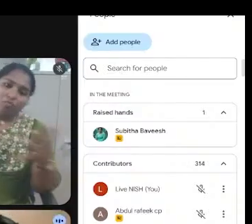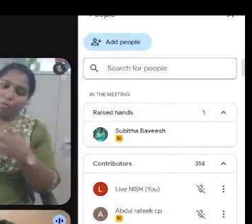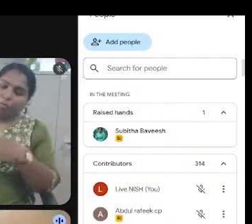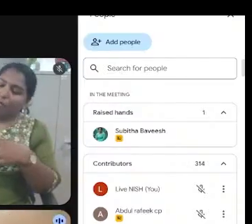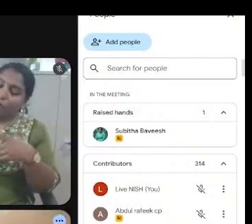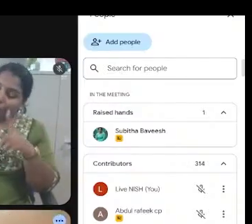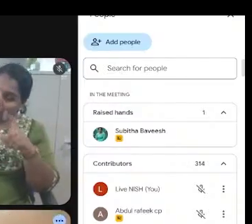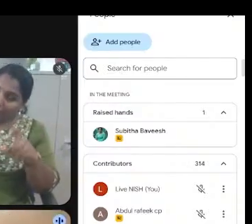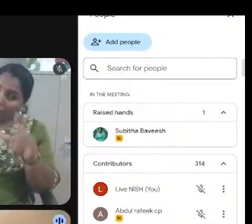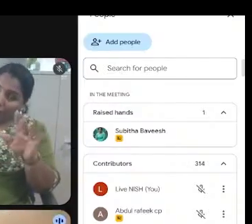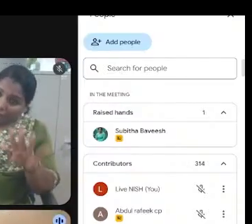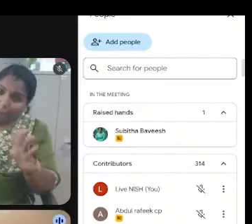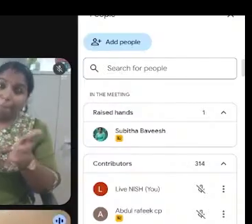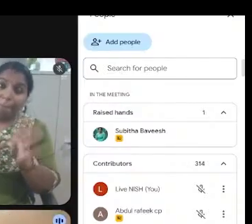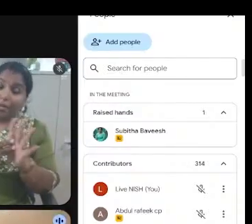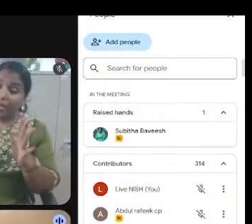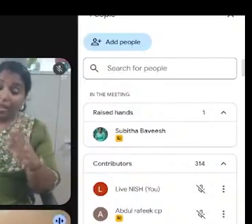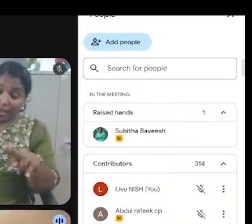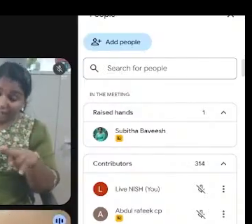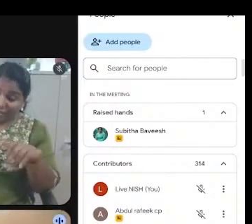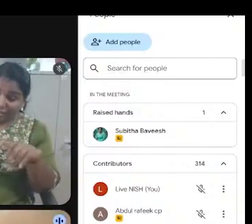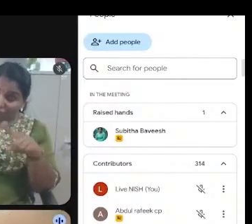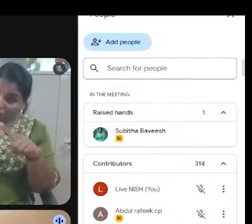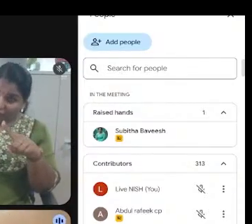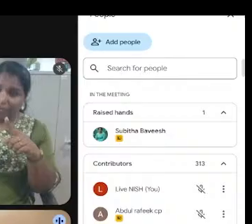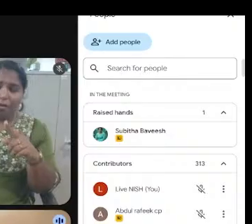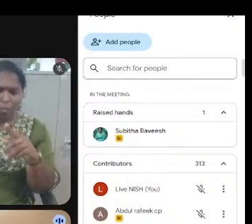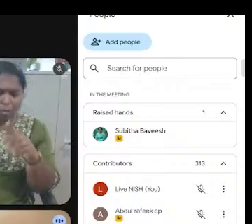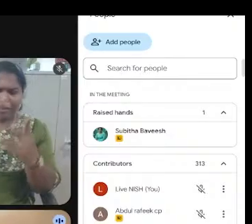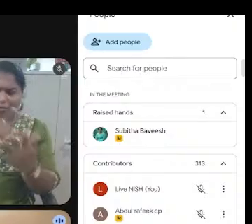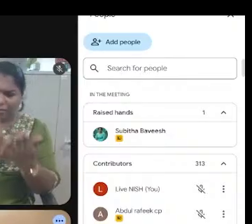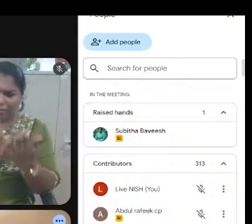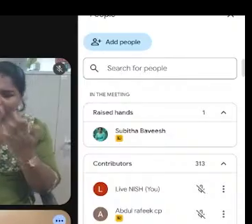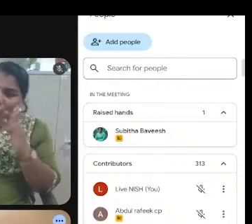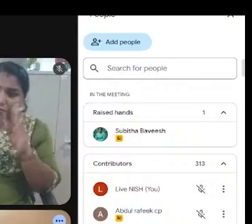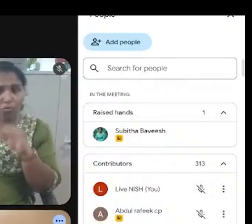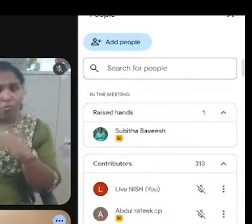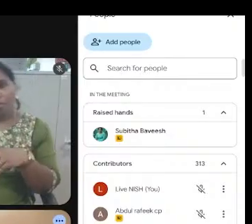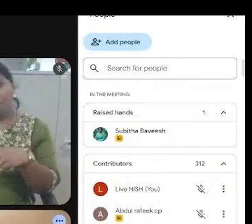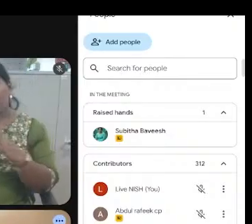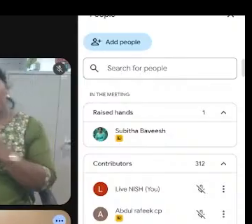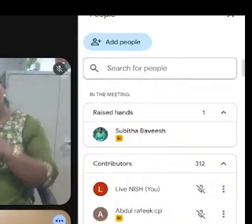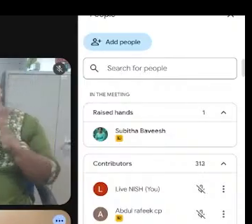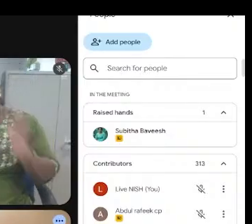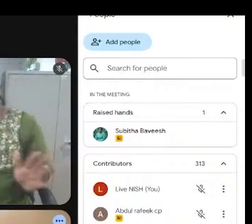പറയാ ഈ പറഞ്ഞ പോലത്തെ പല പല പ്രശ്നങ്ങൾ വരാനുള്ള സാധ്യതയുണ്ട് എന്നുള്ളതാണ്.